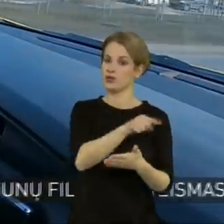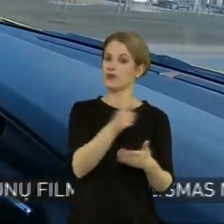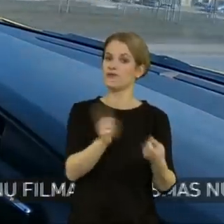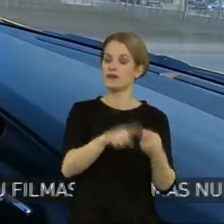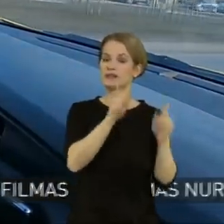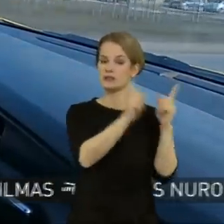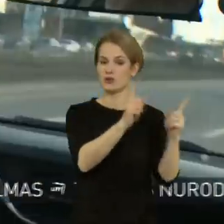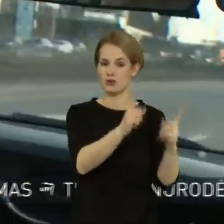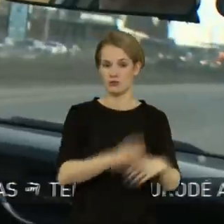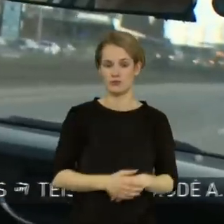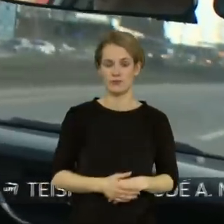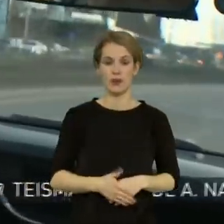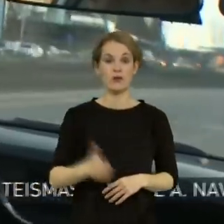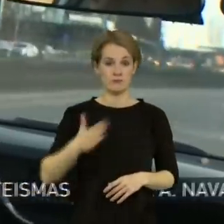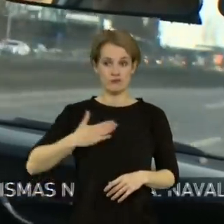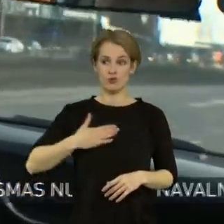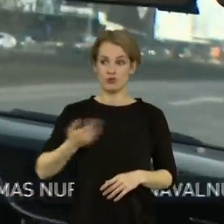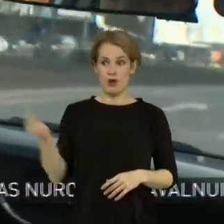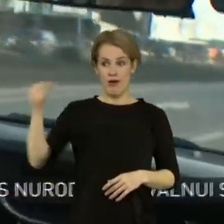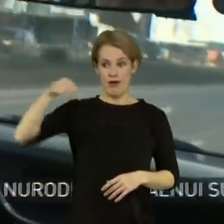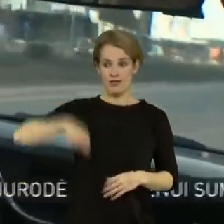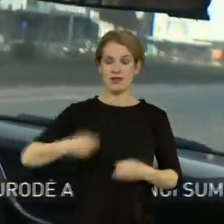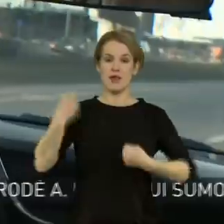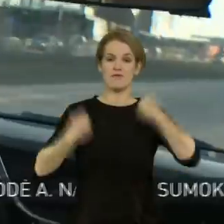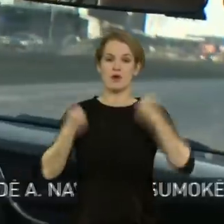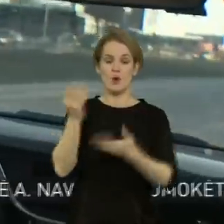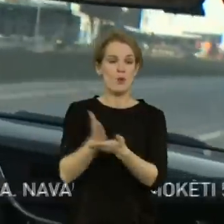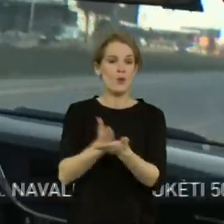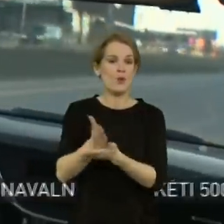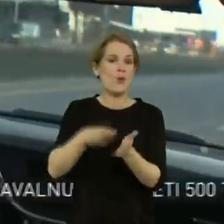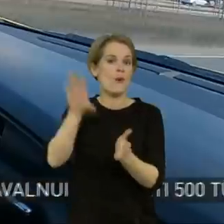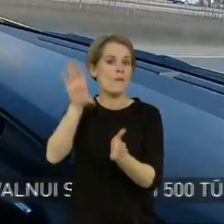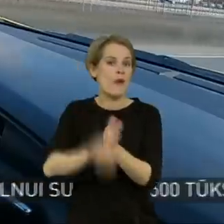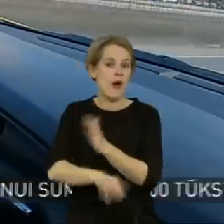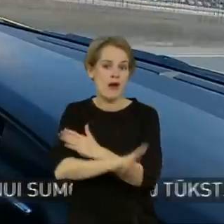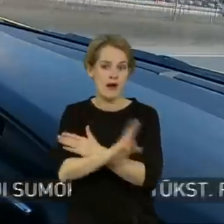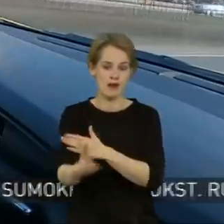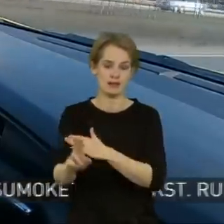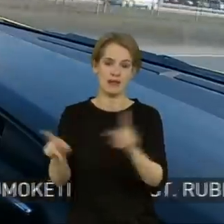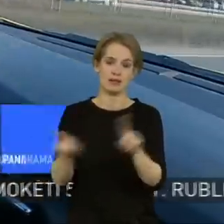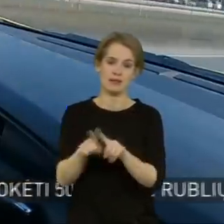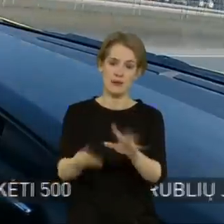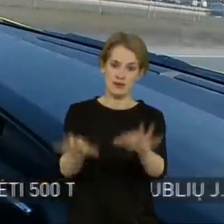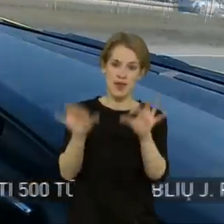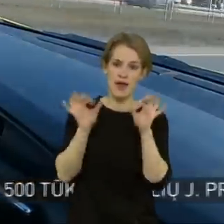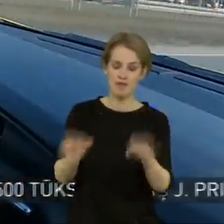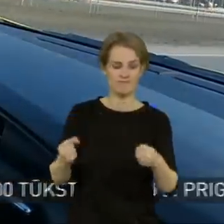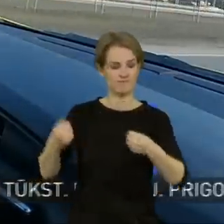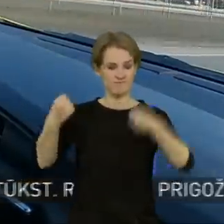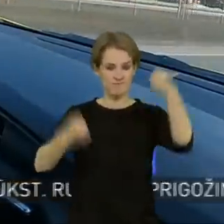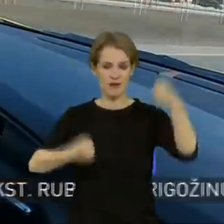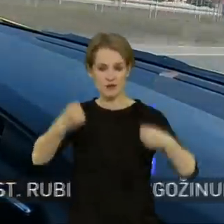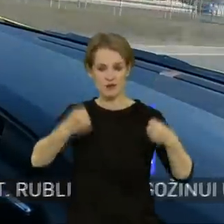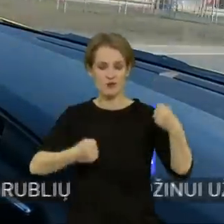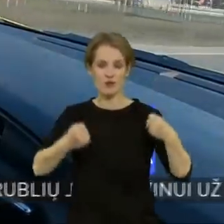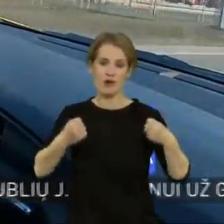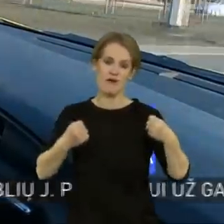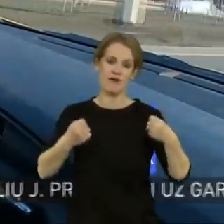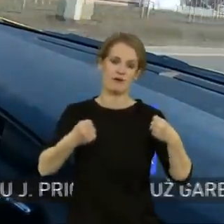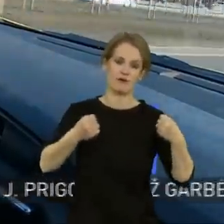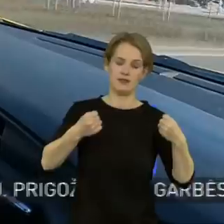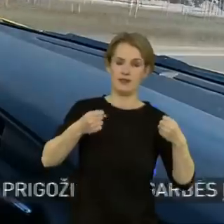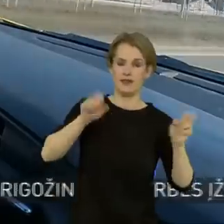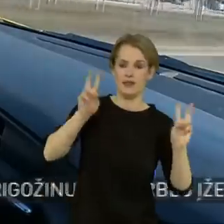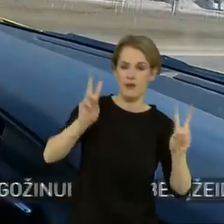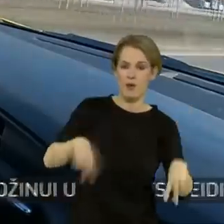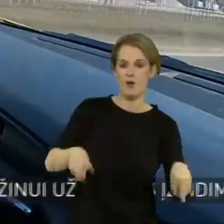visiškai jokios praktikos, jokios patirties. Mokiniai ne visą laiką sugeba išlaikyti tinkamą važiavimo trajektoriją, nelabai gerai jaučia automobilio